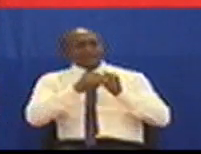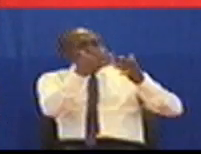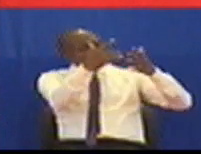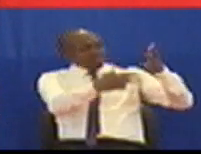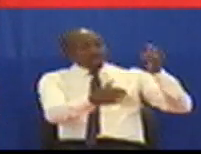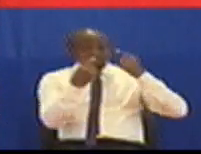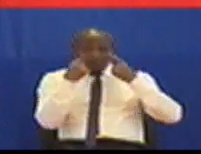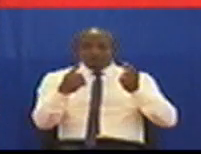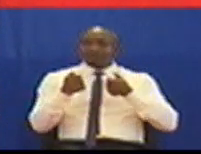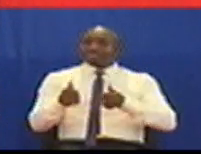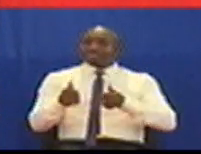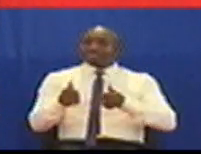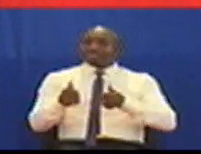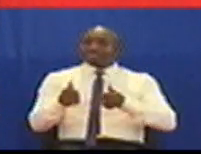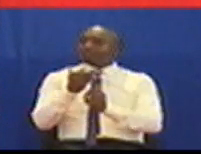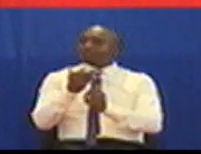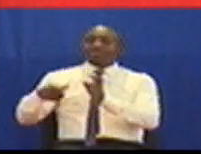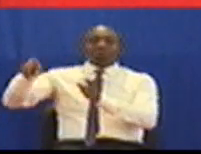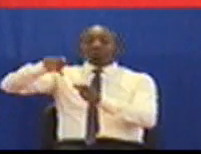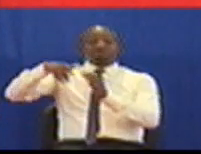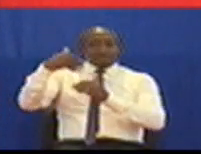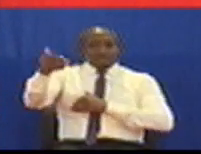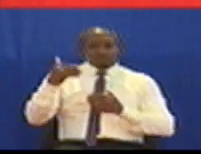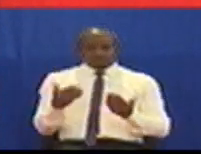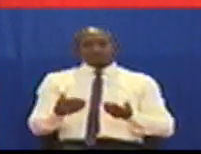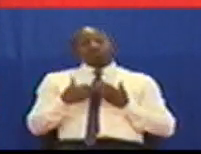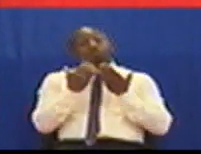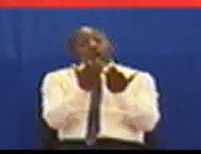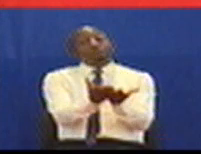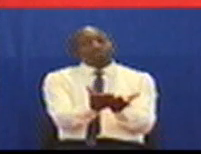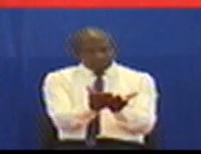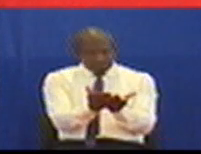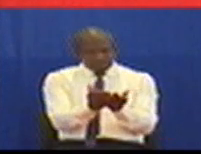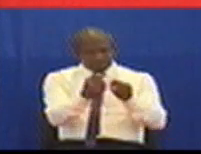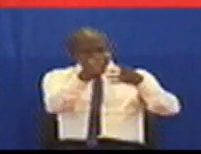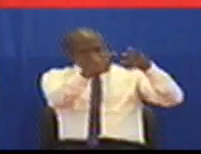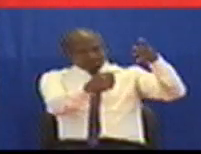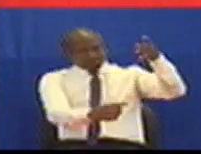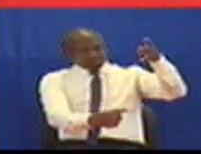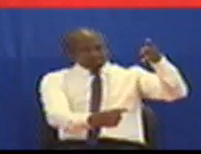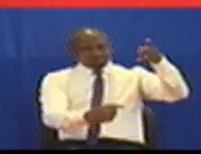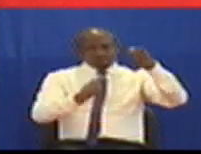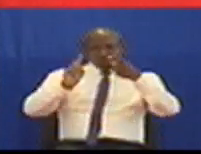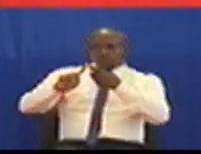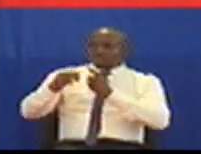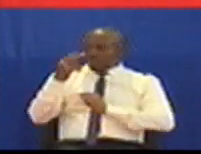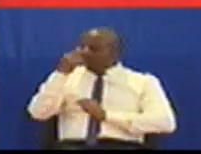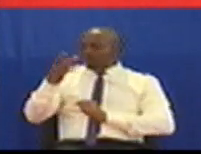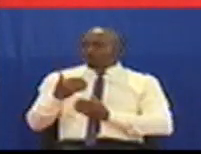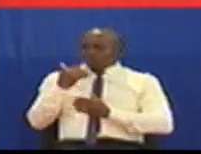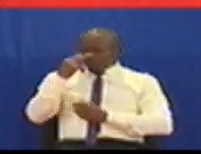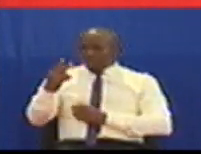tunategemea kutakuwa na mengi yanayokuja. Sasa mimi naomba nilete maombi yafuatayo. La kwanza kabisa naomba muangalie